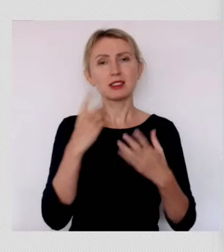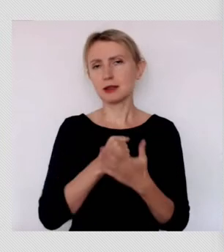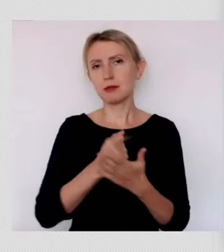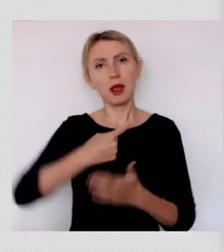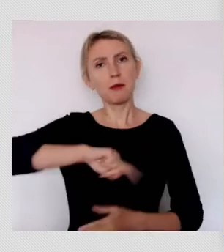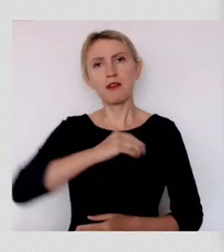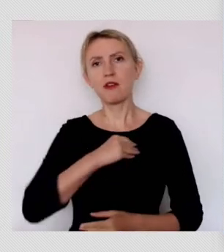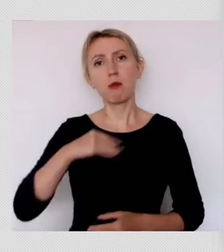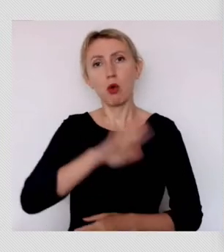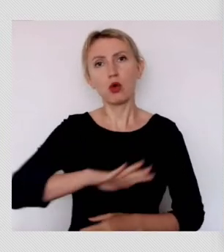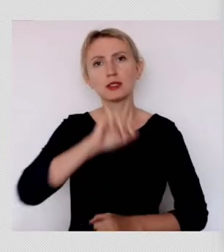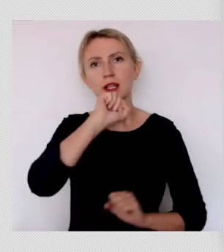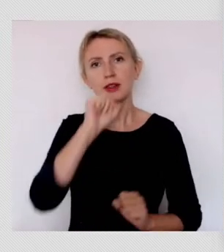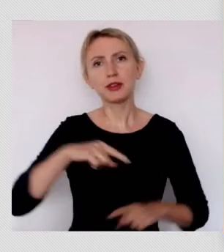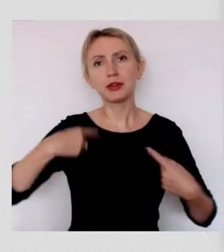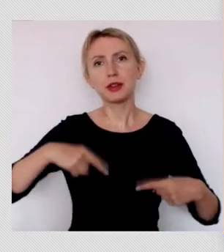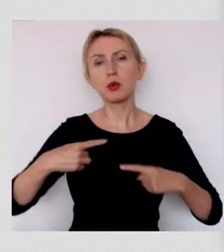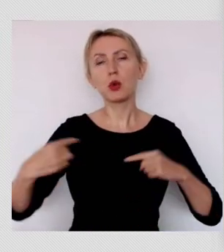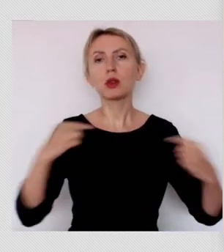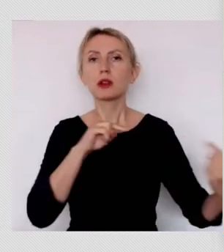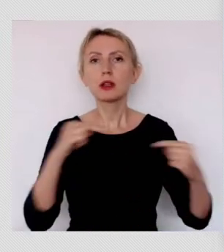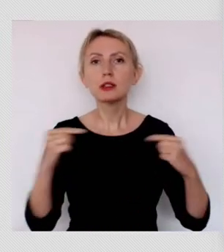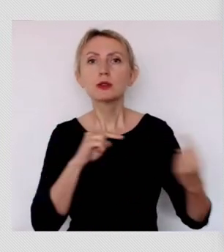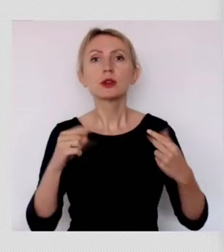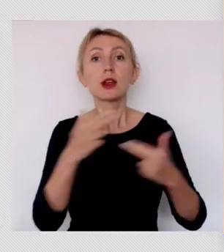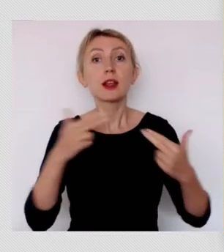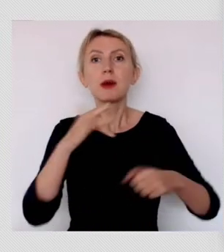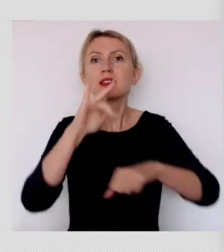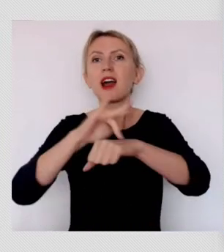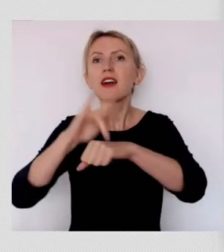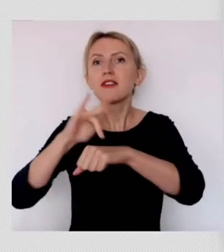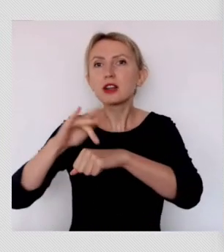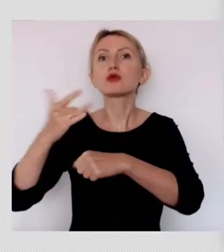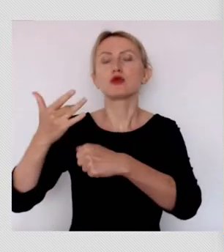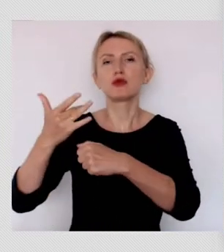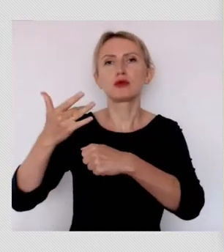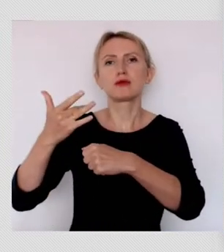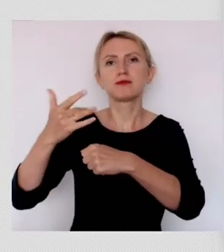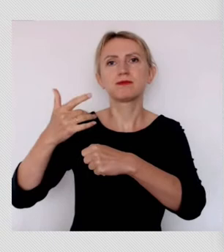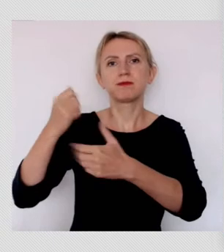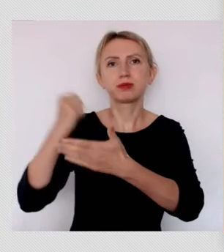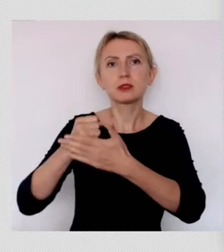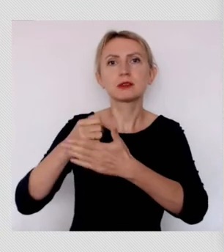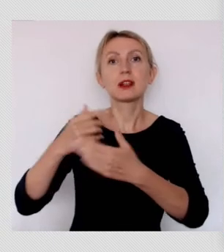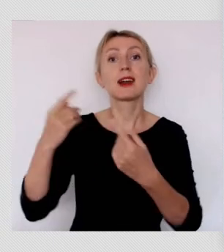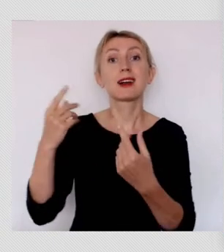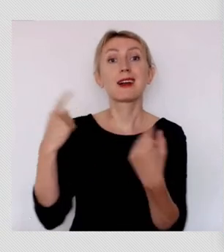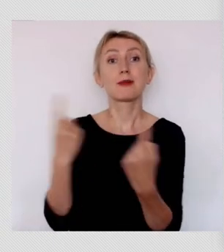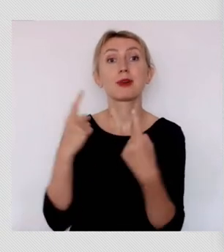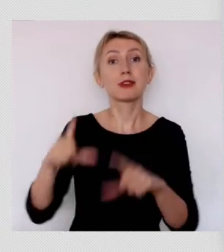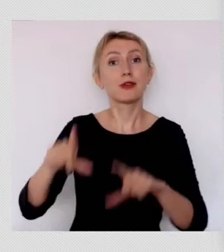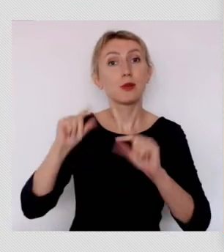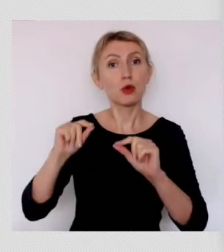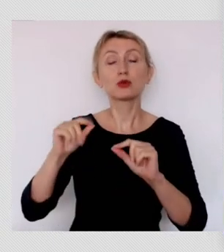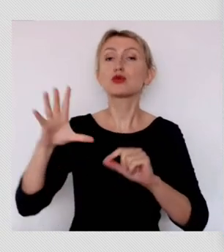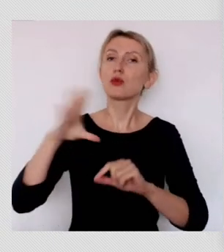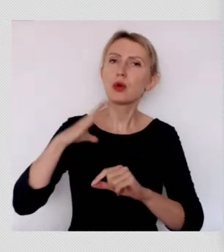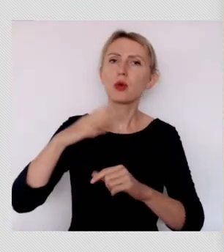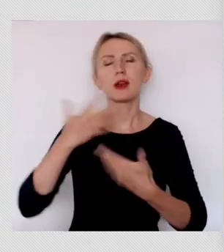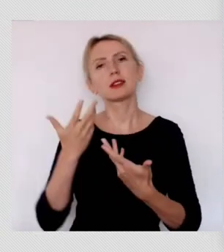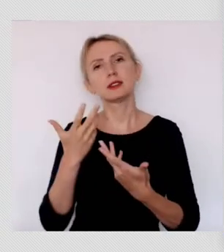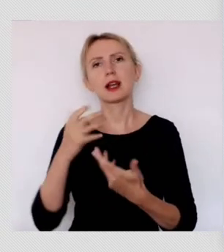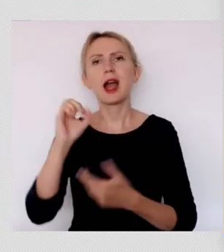nie podjęliśmy poważnej dyskusji na temat konsekwencji politycznych naruszania dyscypliny finansowania kampanii wyborczej. Pojawiały się pewne artykuły, no